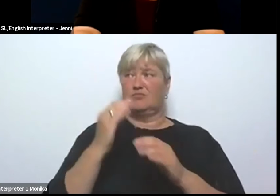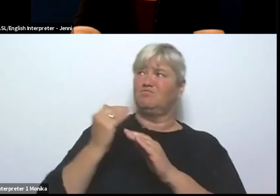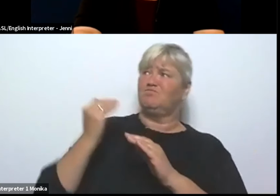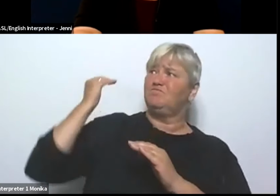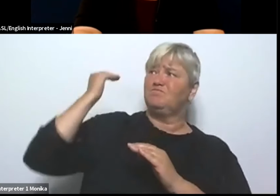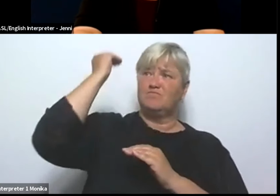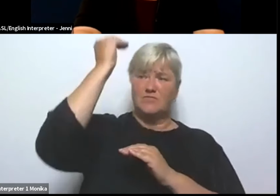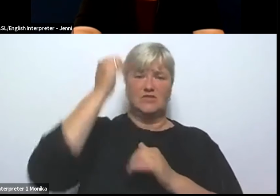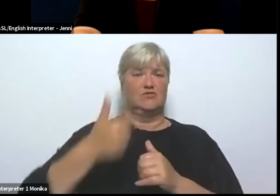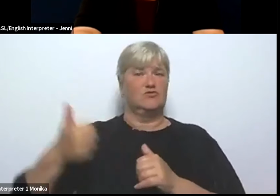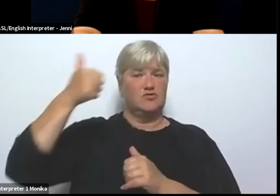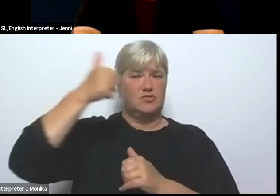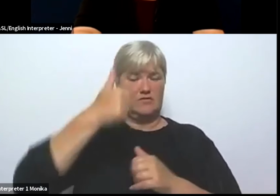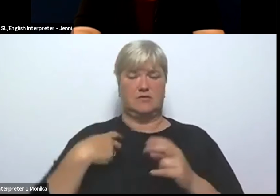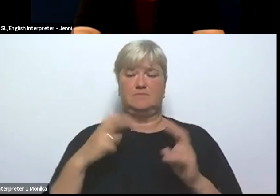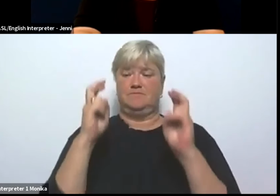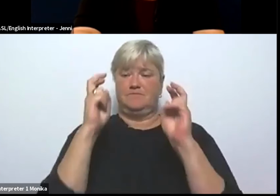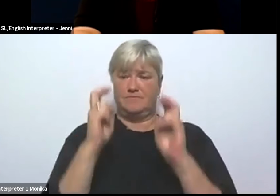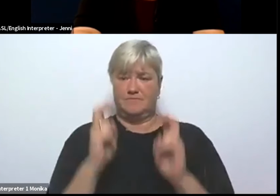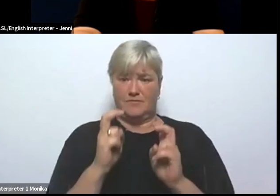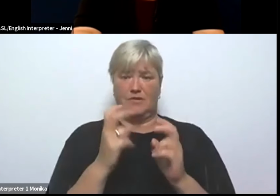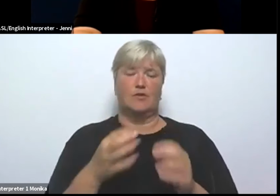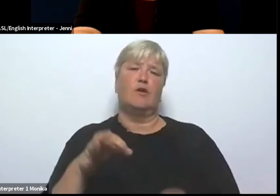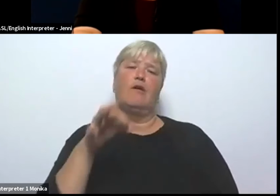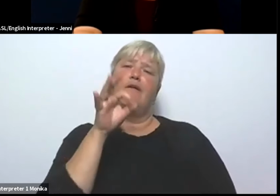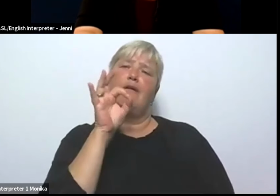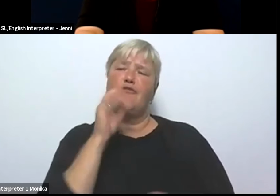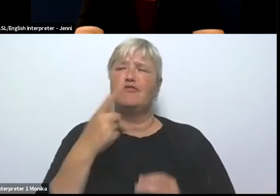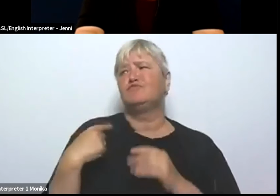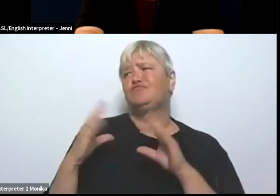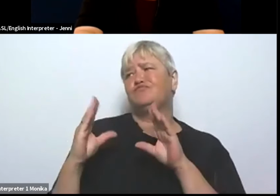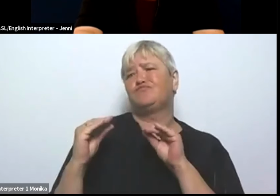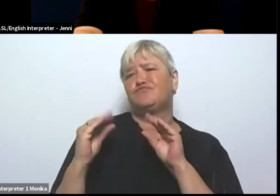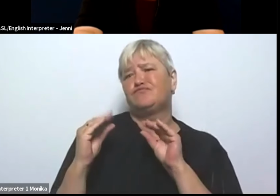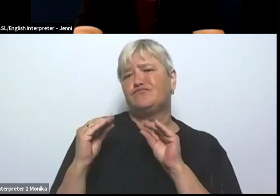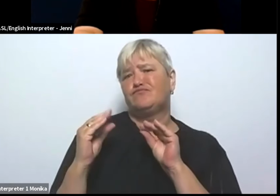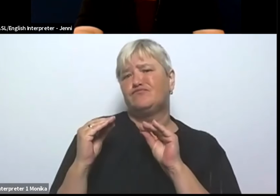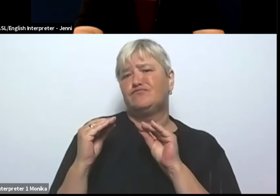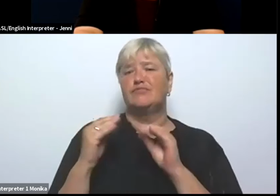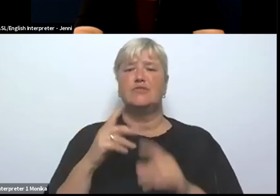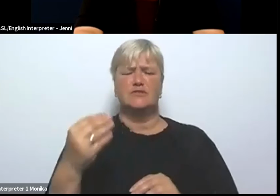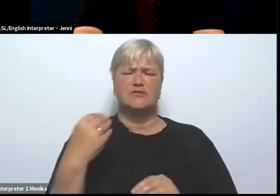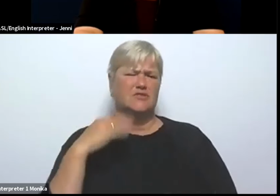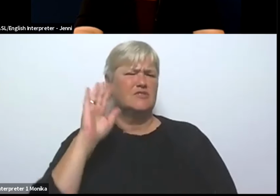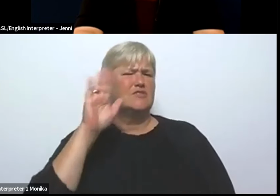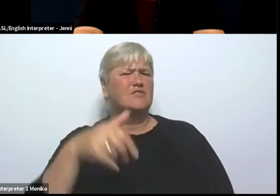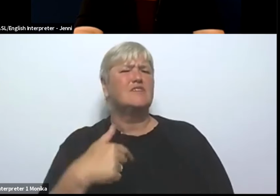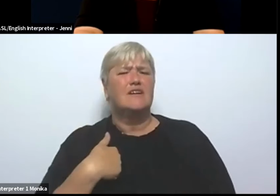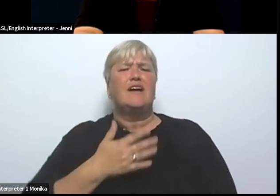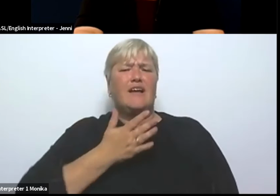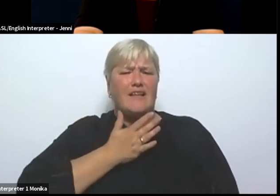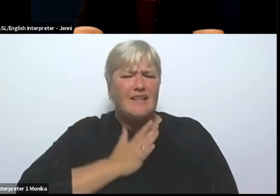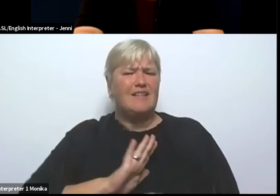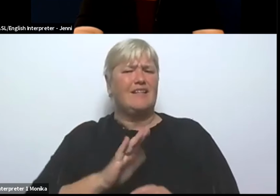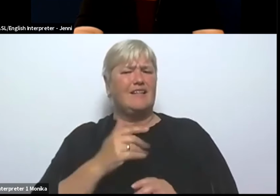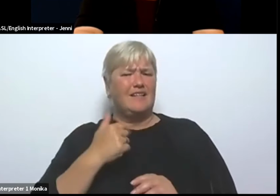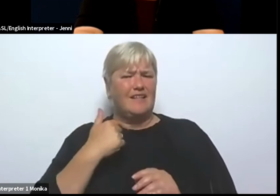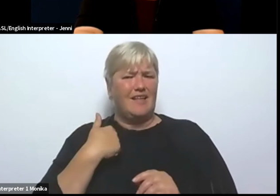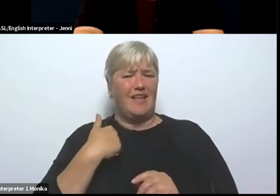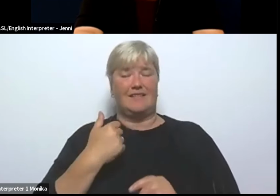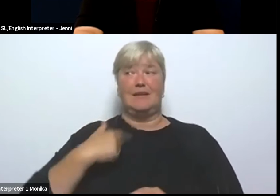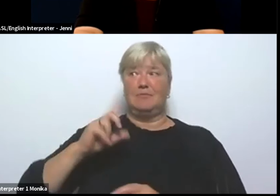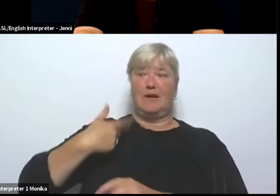zusammengesessen, einfach noch irgendwie eine Pause mit einem Kaffee und dann sagte, weißt du was, weil ich komme ganz gerne auch mit dieser Keule, von